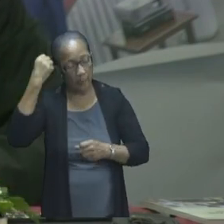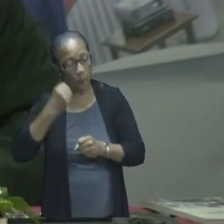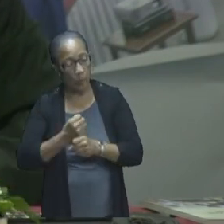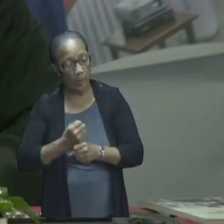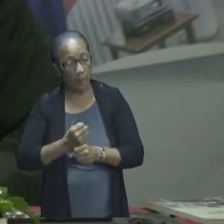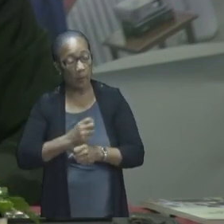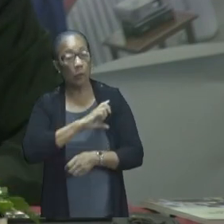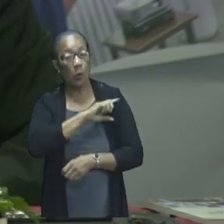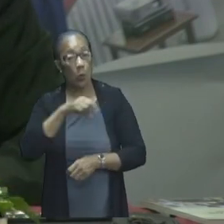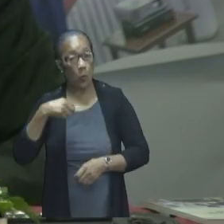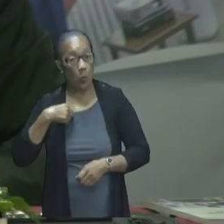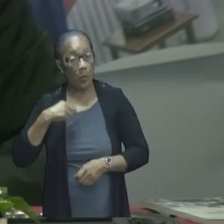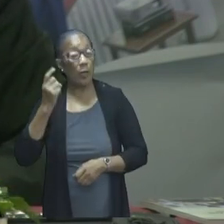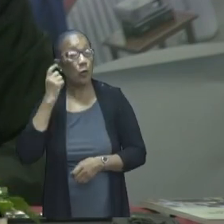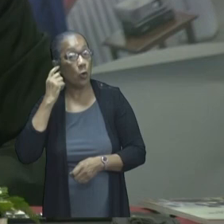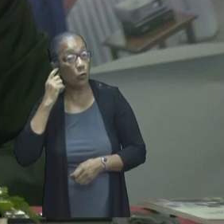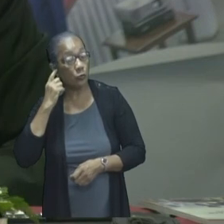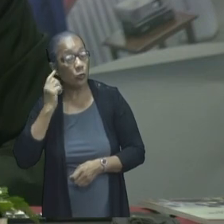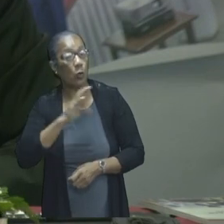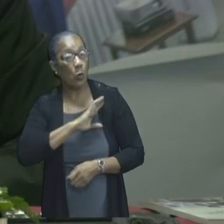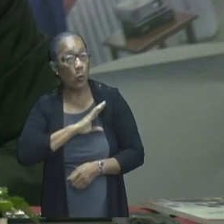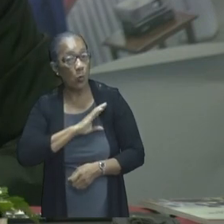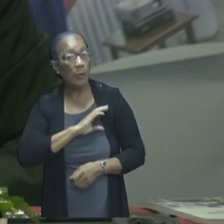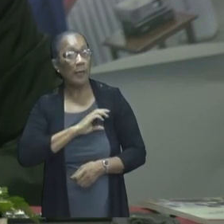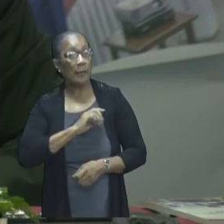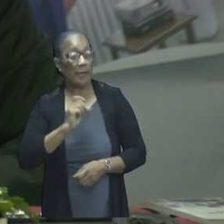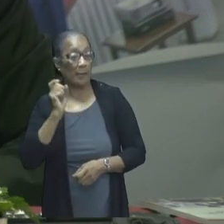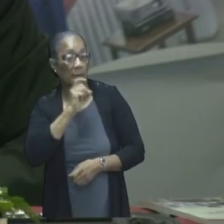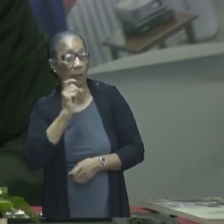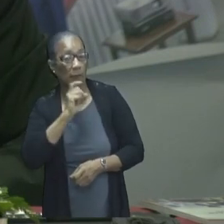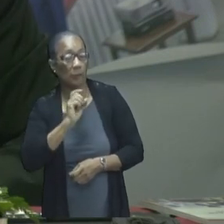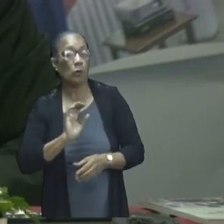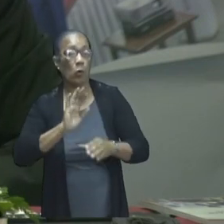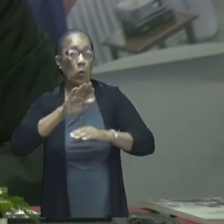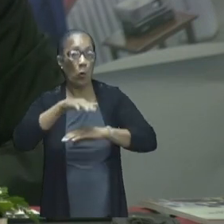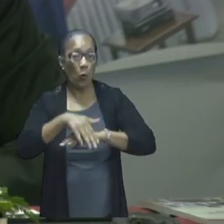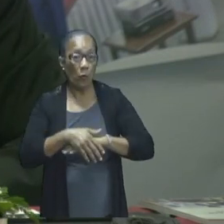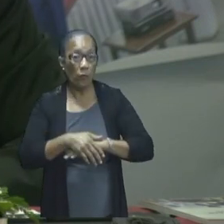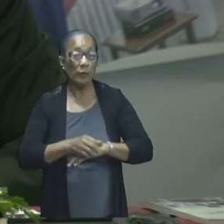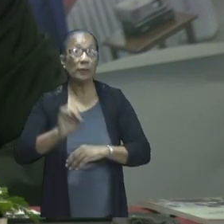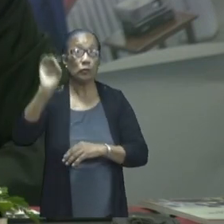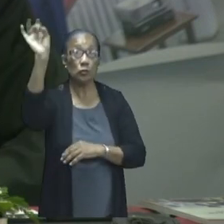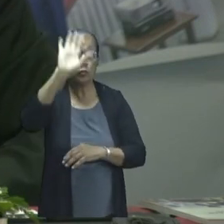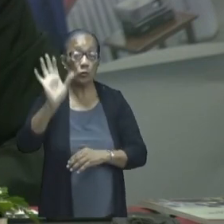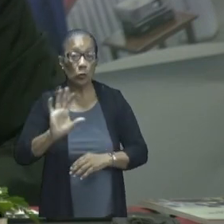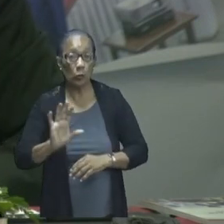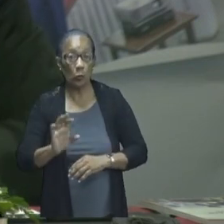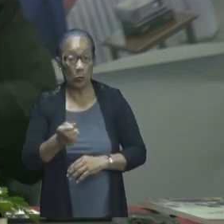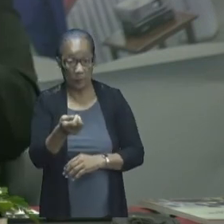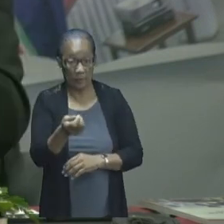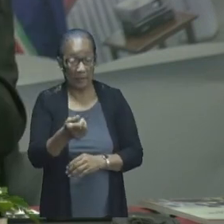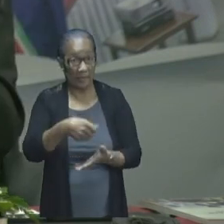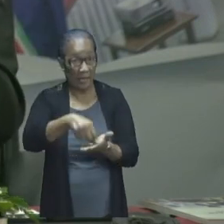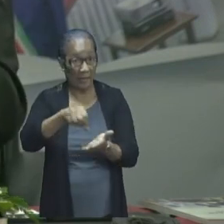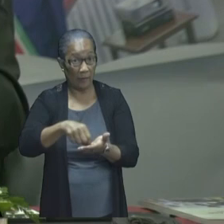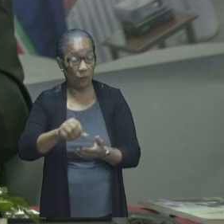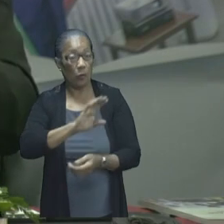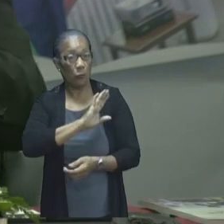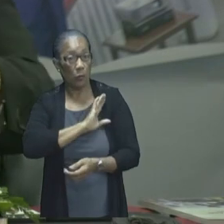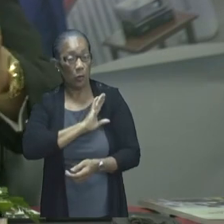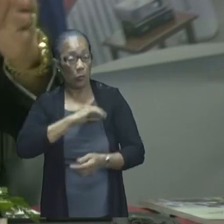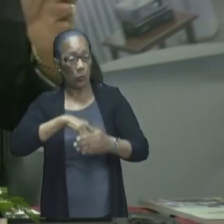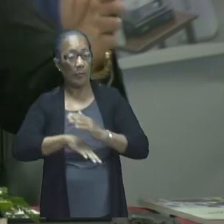kritieken voor wat betreft de energie tarieven om dat inderdaad ook in het ishare programma opgenomen was dat we